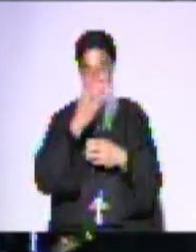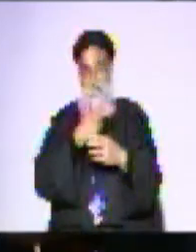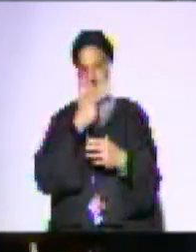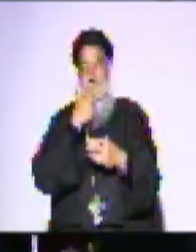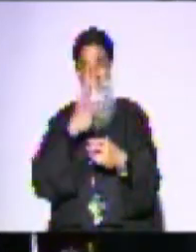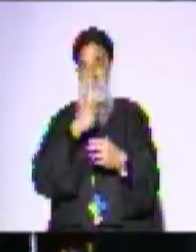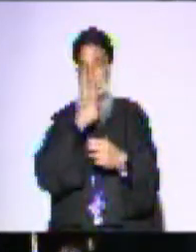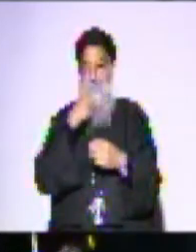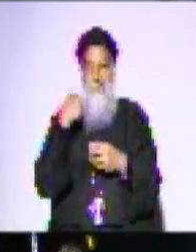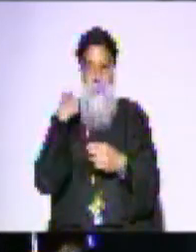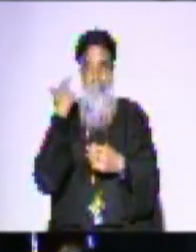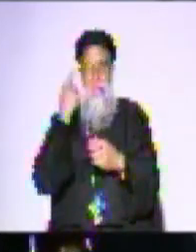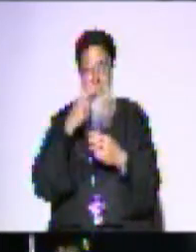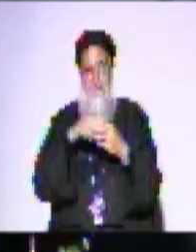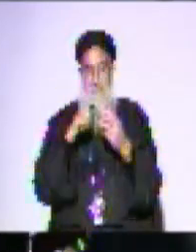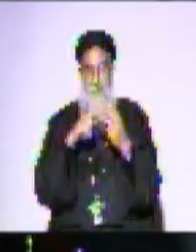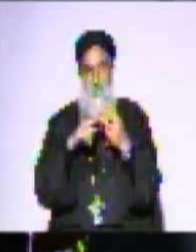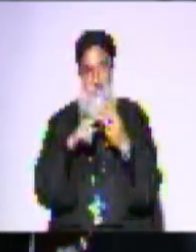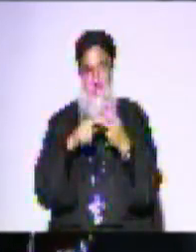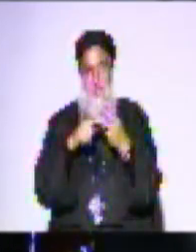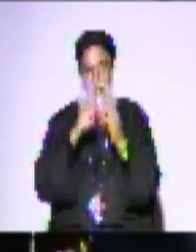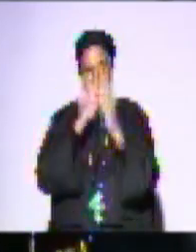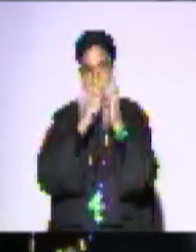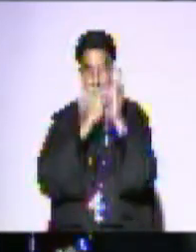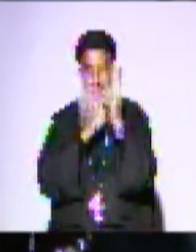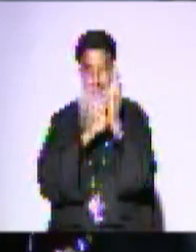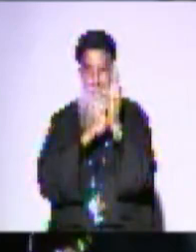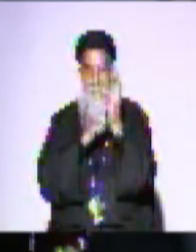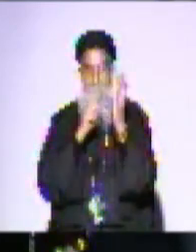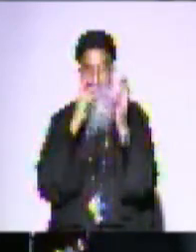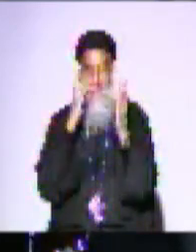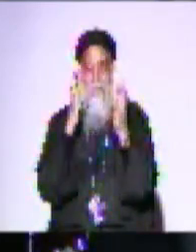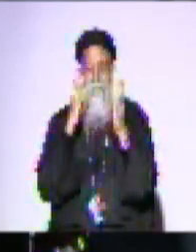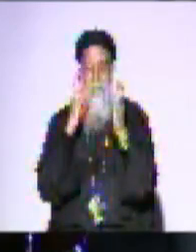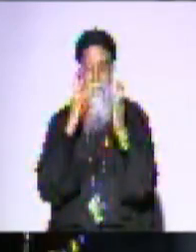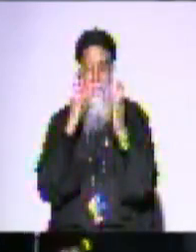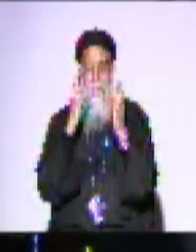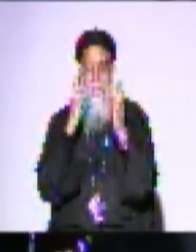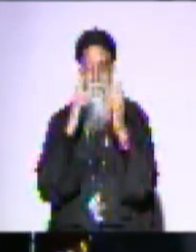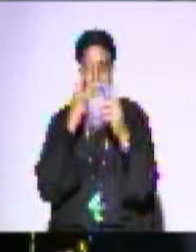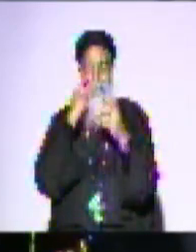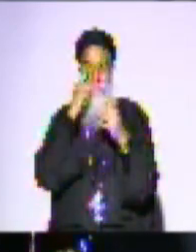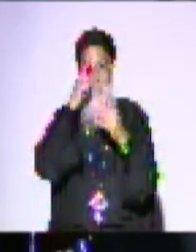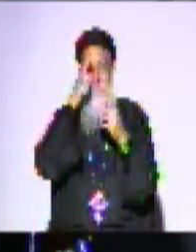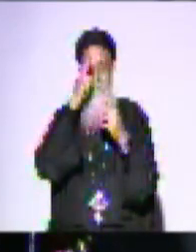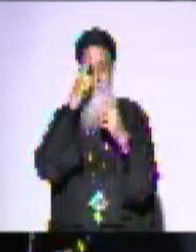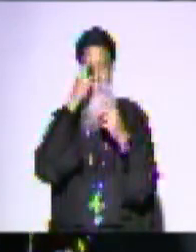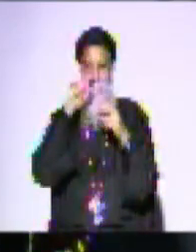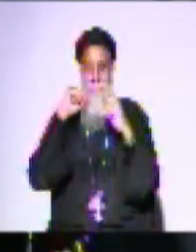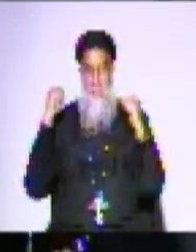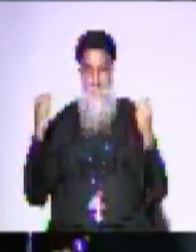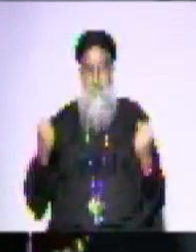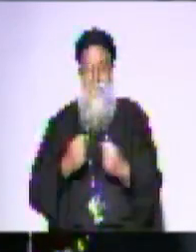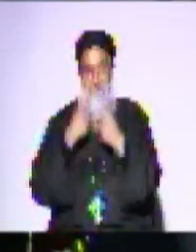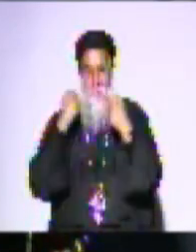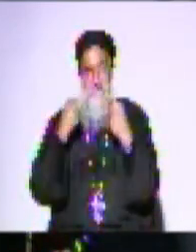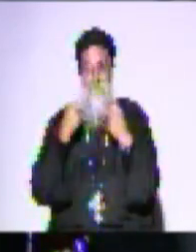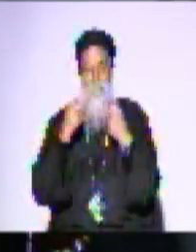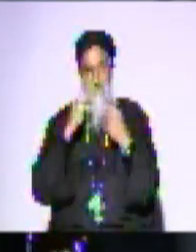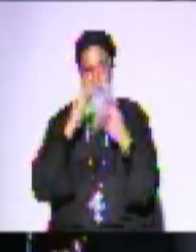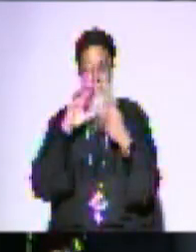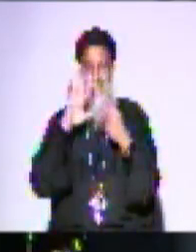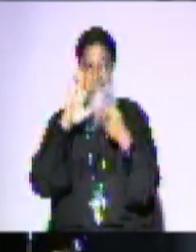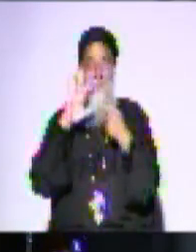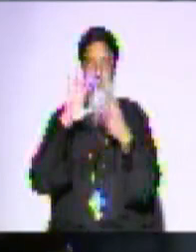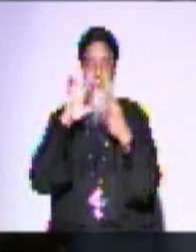وطهارة الجهاد في الأسبوع الثالث، دستور الجهاد في الأسبوع الرابع، وهدف الجهاد كان الحلقة اللي فاتت اللي هو الأسبوع